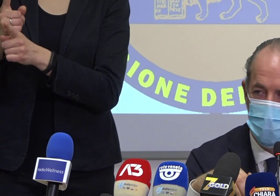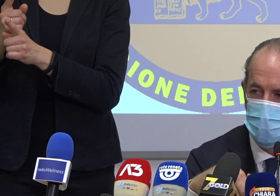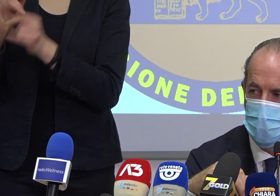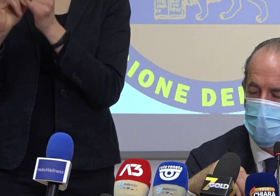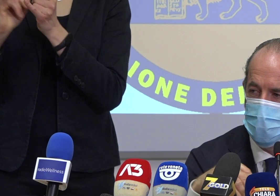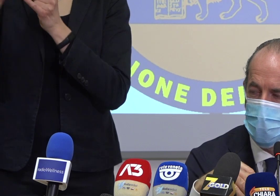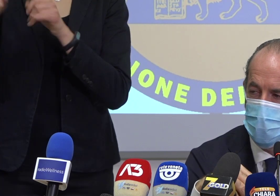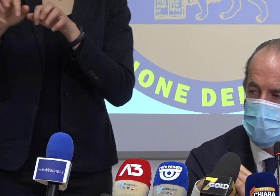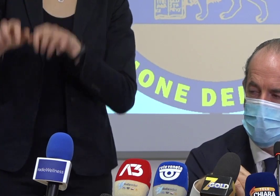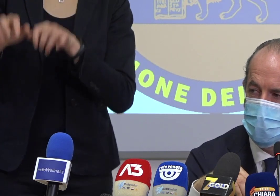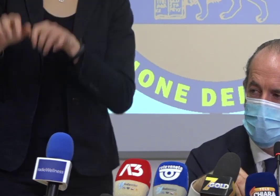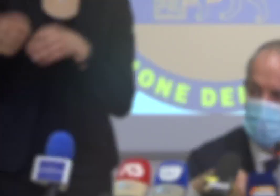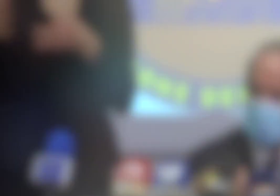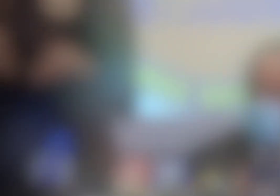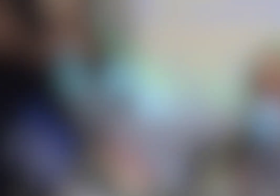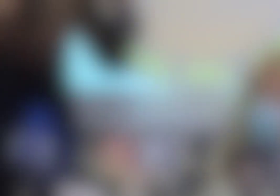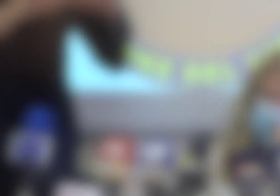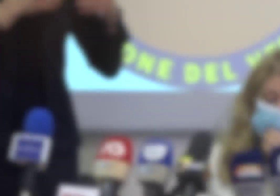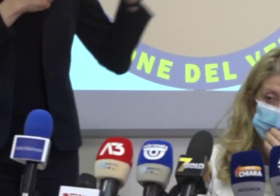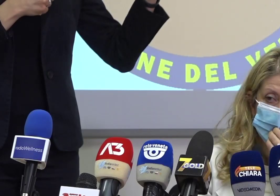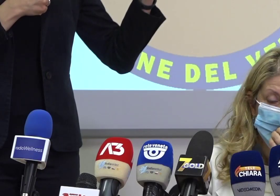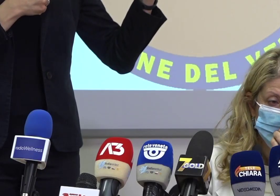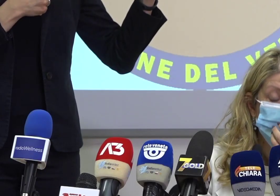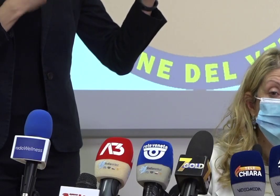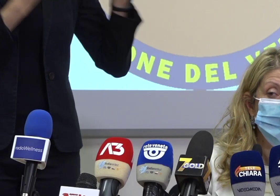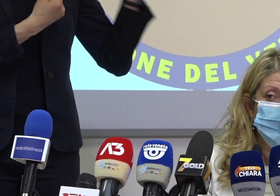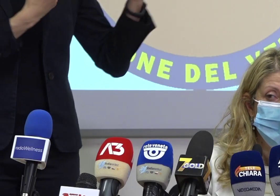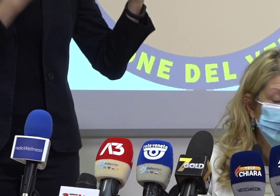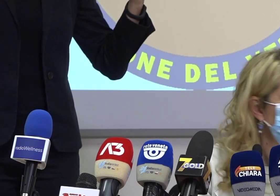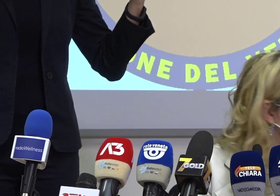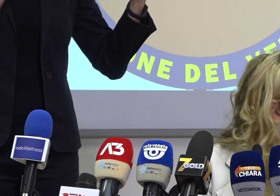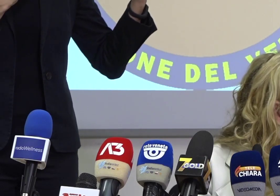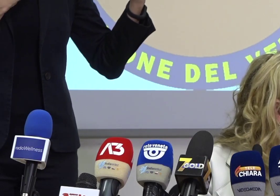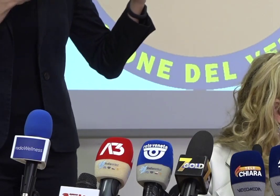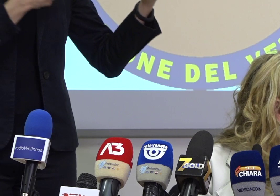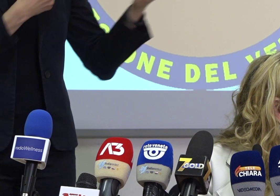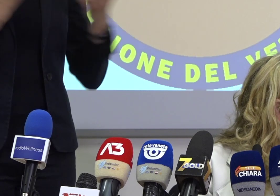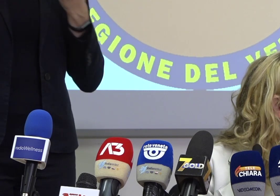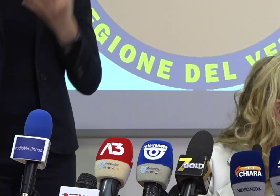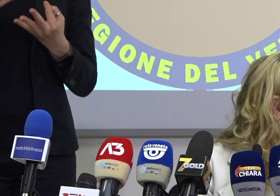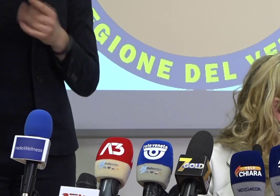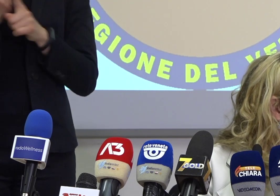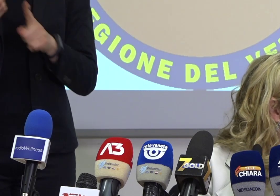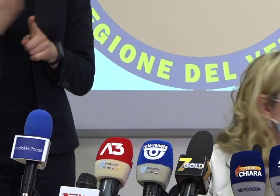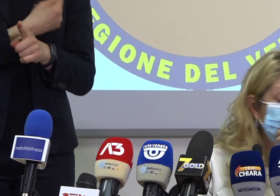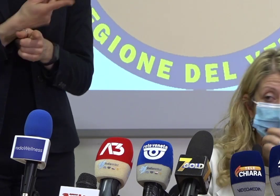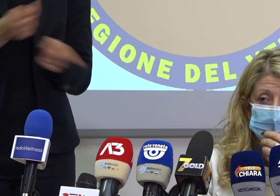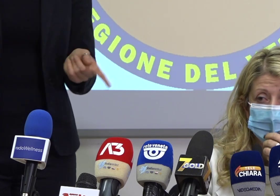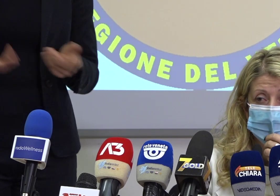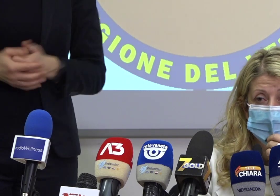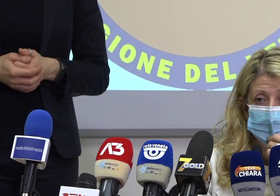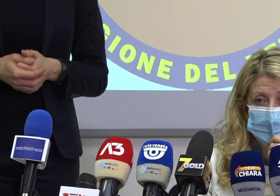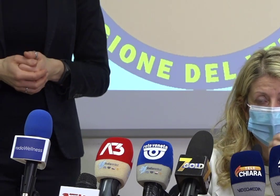operatori sanitari e ospiti delle case di riposo. Successivamente il piano prevede le categorie a seconda della stratificazione del